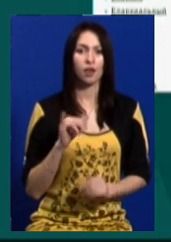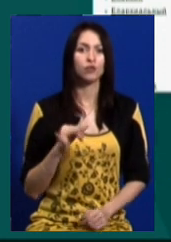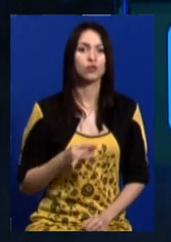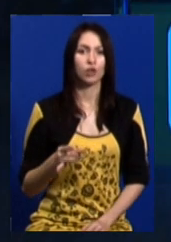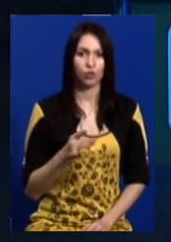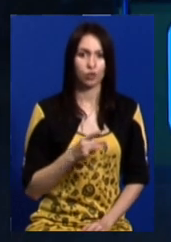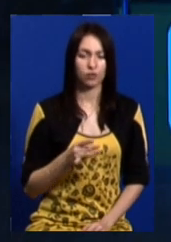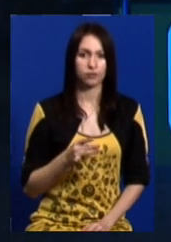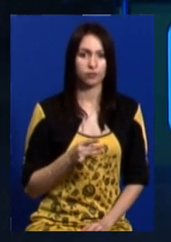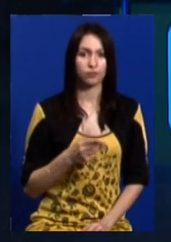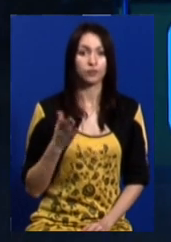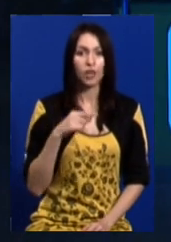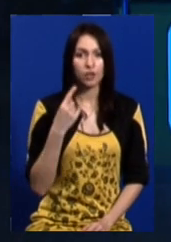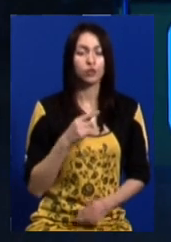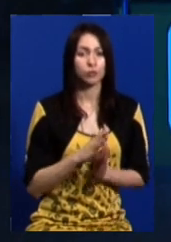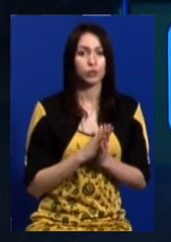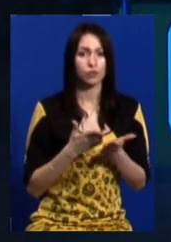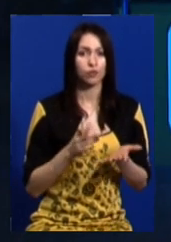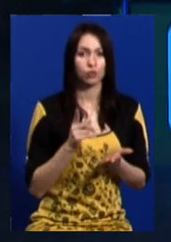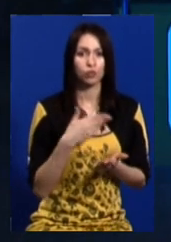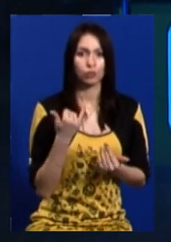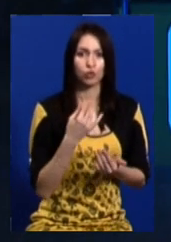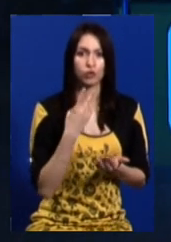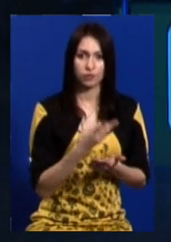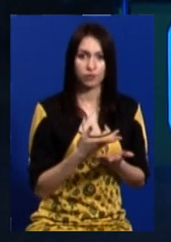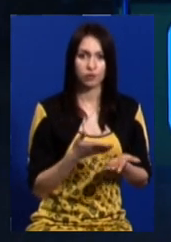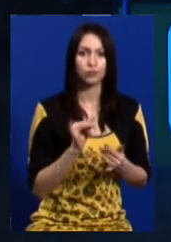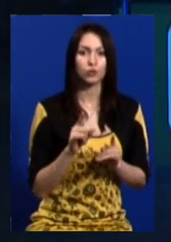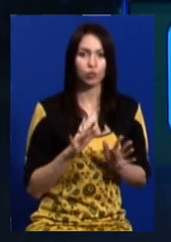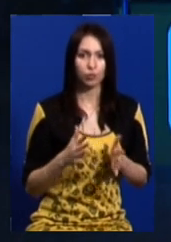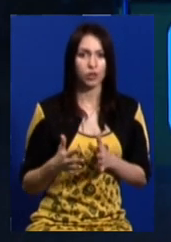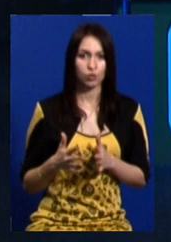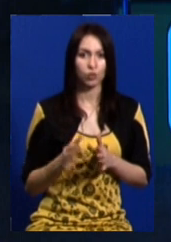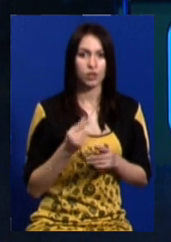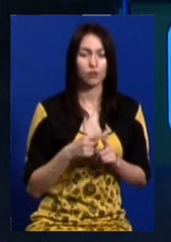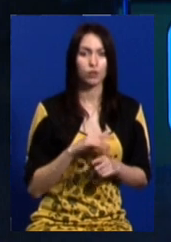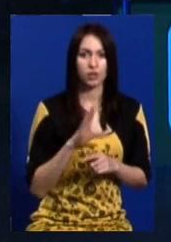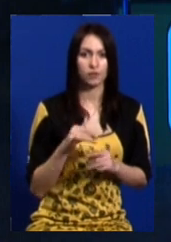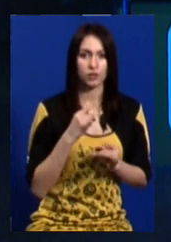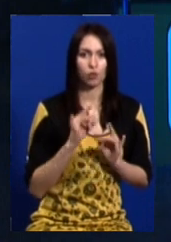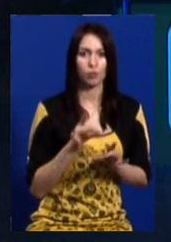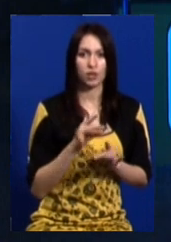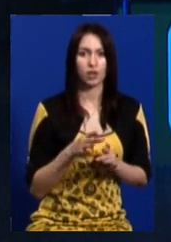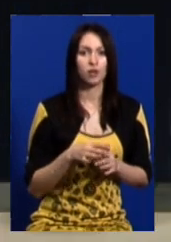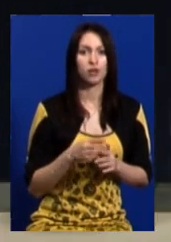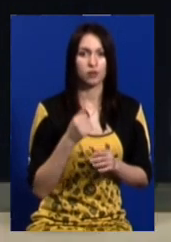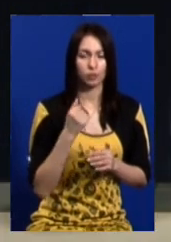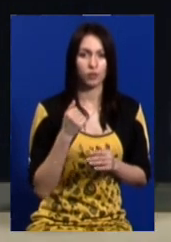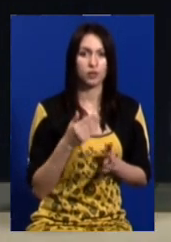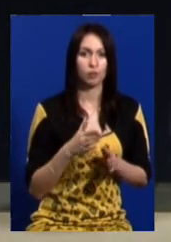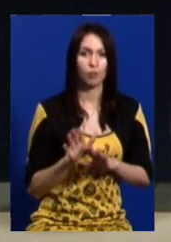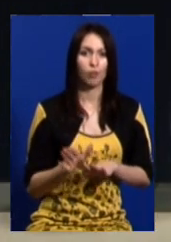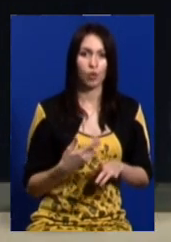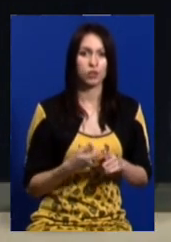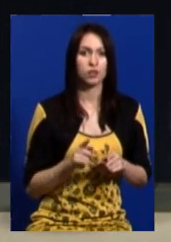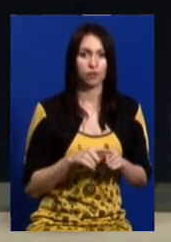Владико Митрофане, ось прокоментуйте, будь лака, те, що ми бачили у сюжеті, те, що відбувається, звичайно, і ці всі коментарі. Так, дякую. Після